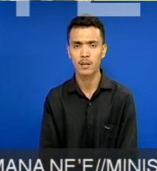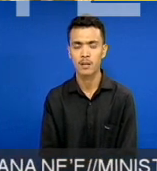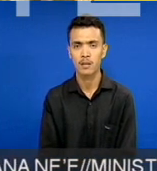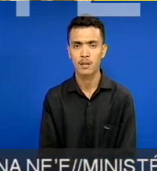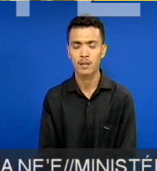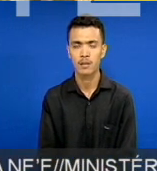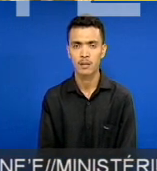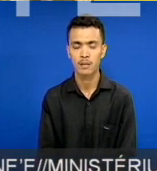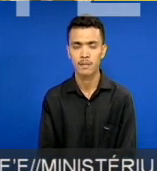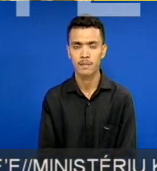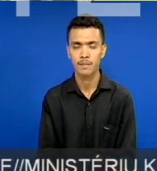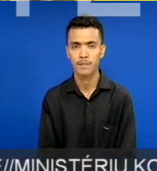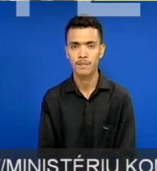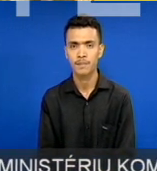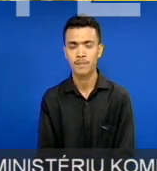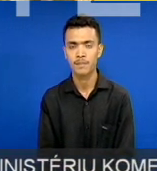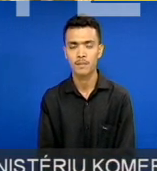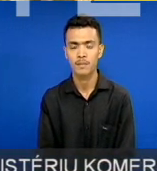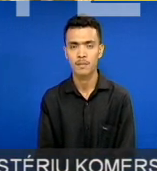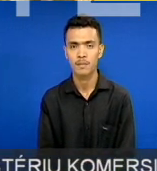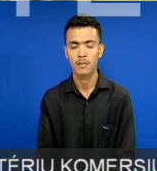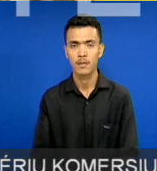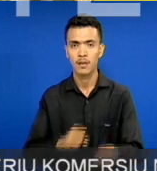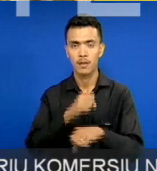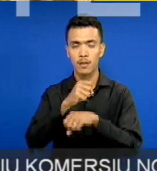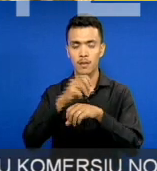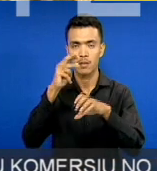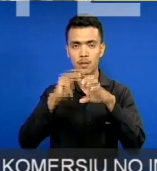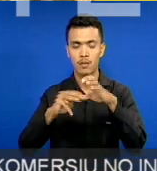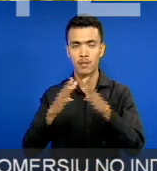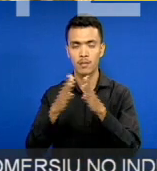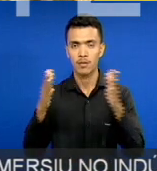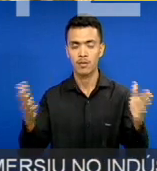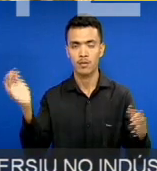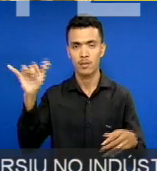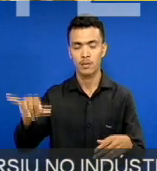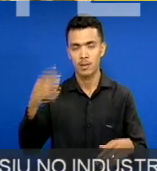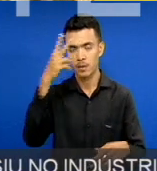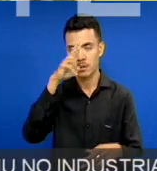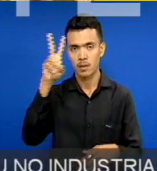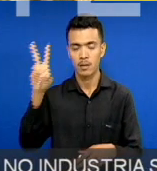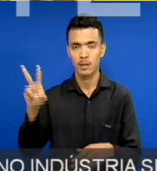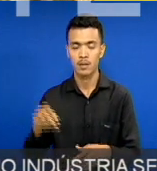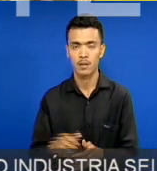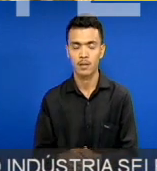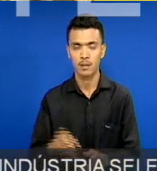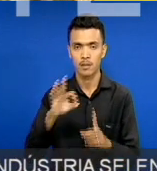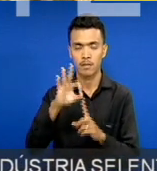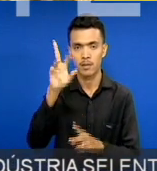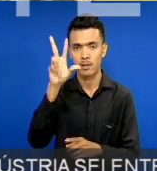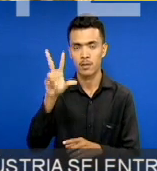né, aproveita a colher, né, loza bobot ser, né, itahare, detecta balu yang nebak ia fase tolu